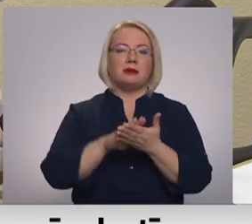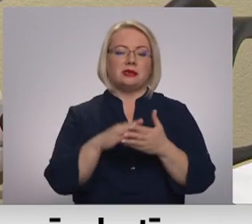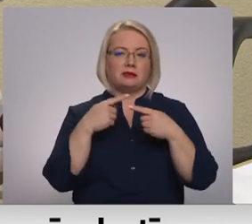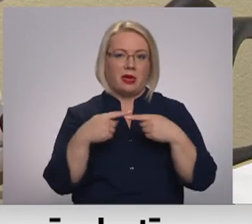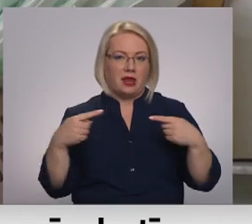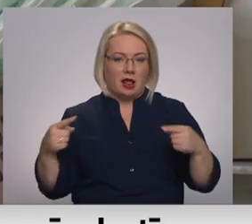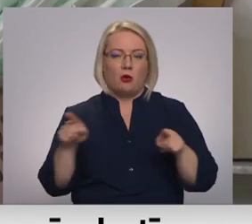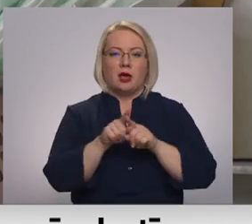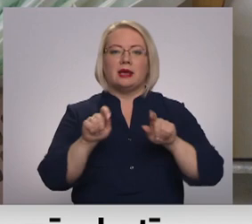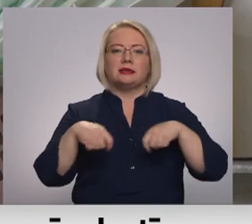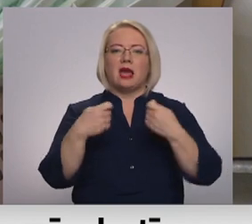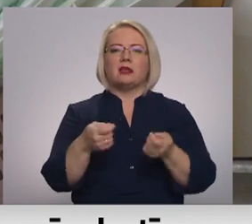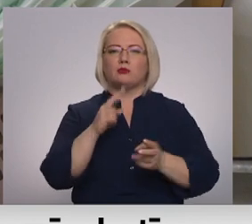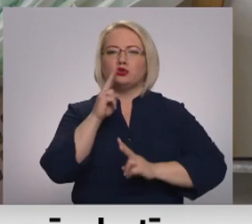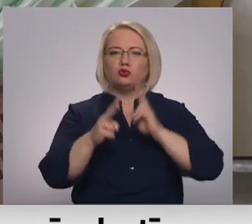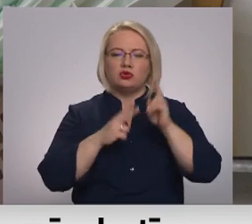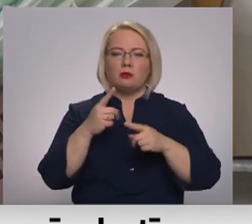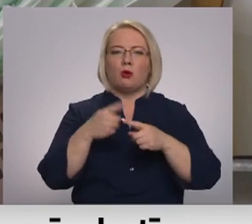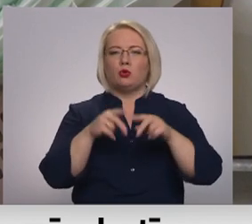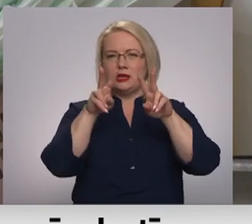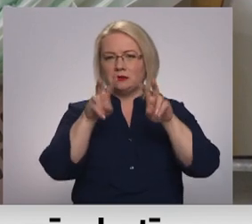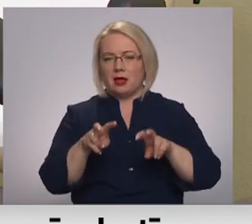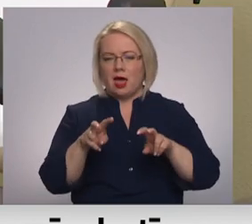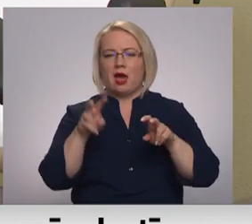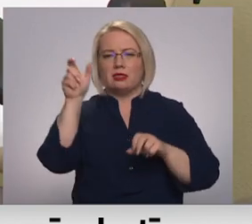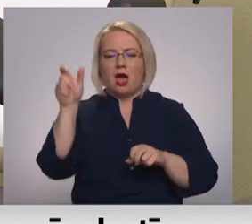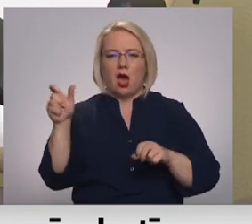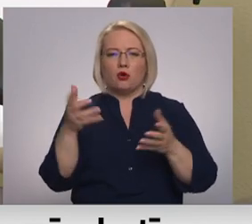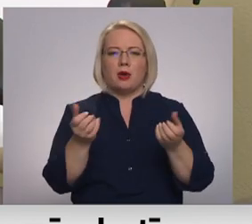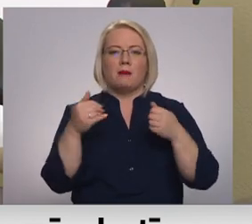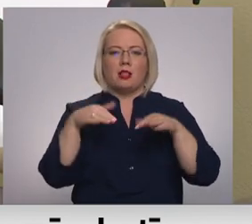skaitu ar iesniegtajām sūdzībām un izmeklētāju pieņemtajiem lēmumiem un to svērtēt.